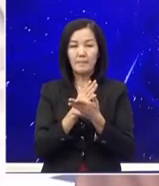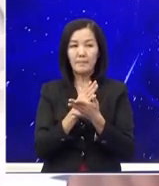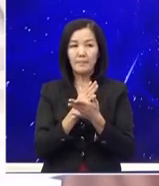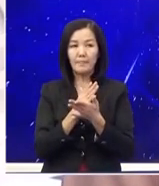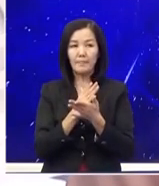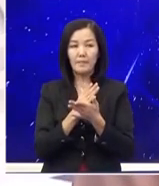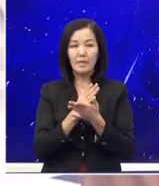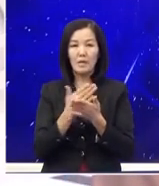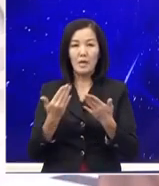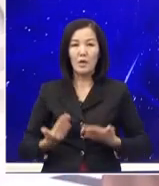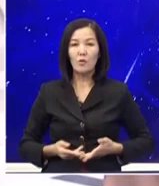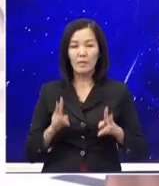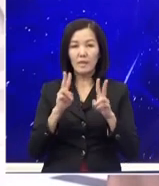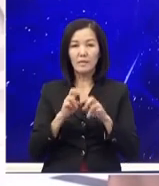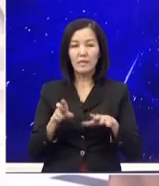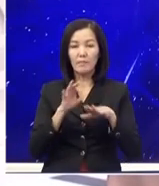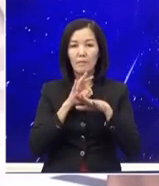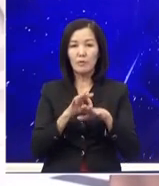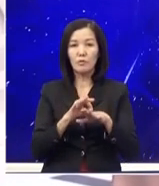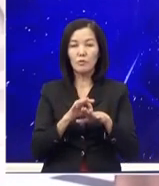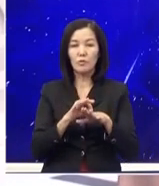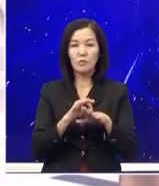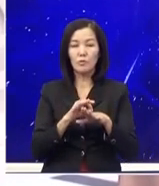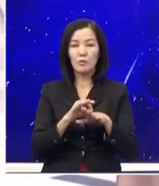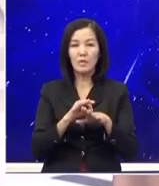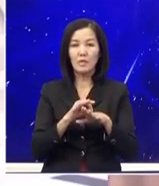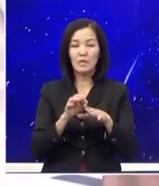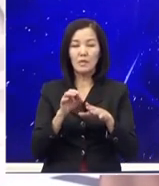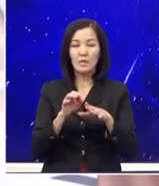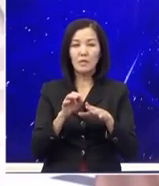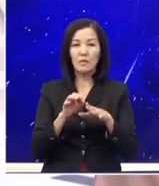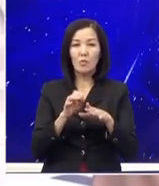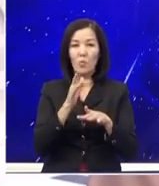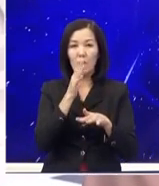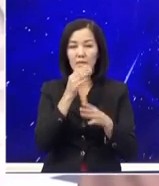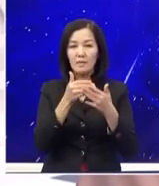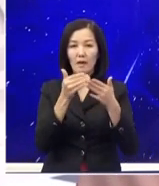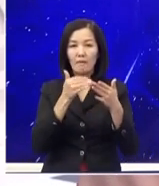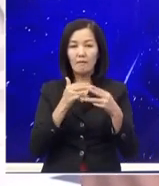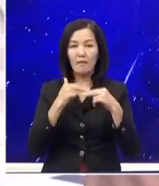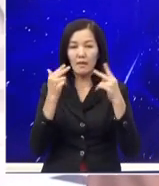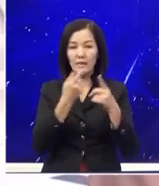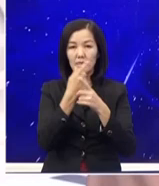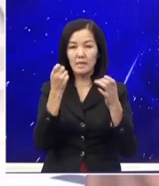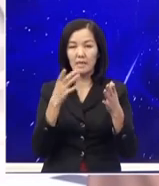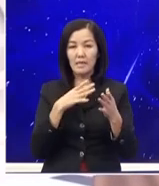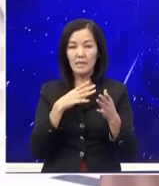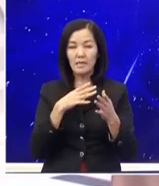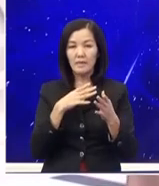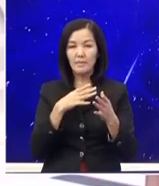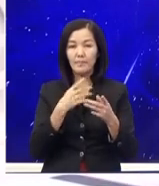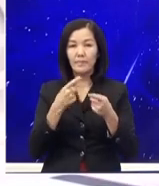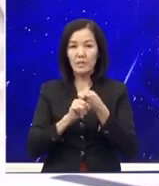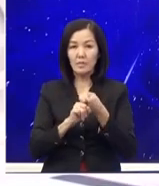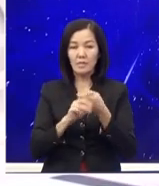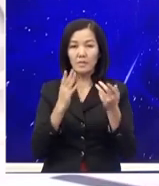Медициналық әлеуметтік сараптама жүргізу отырыстарының кезеңінде сондай алдын ала ескертіледі. Бізде жазылып